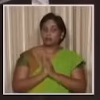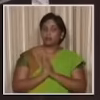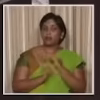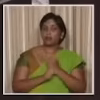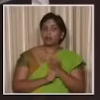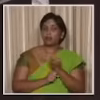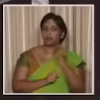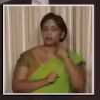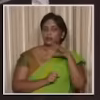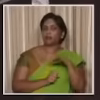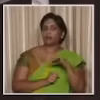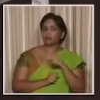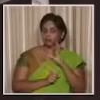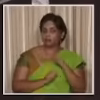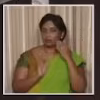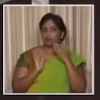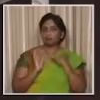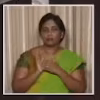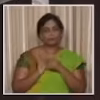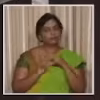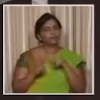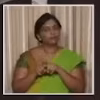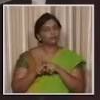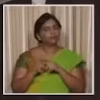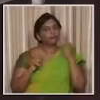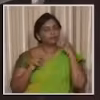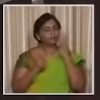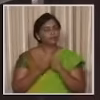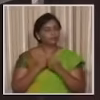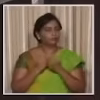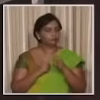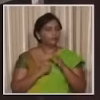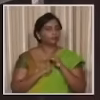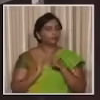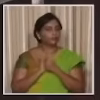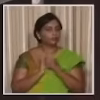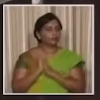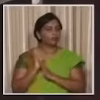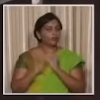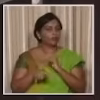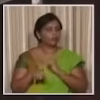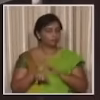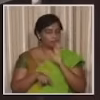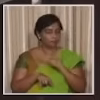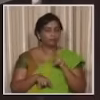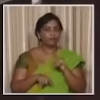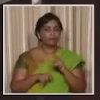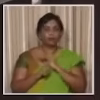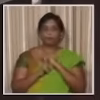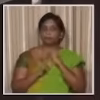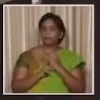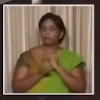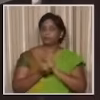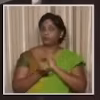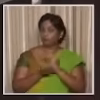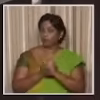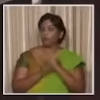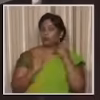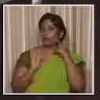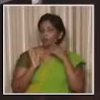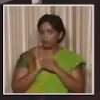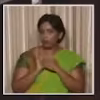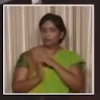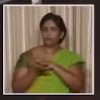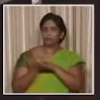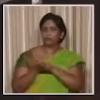රාජ්‍ය මුදල් අවභාවිතලා දෙන පිළිබඳව. ඒ නිසා මේ පිළිබඳ පරීක්ෂණ තියන්න. ඒ නිසා කරු ඇමතුමාට අවස්ථාව තියෙනවා සංස්කෘතික අරමුදලේ වෙලා තියෙනක පිළිබඳ